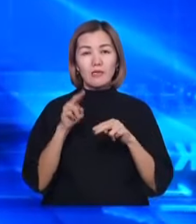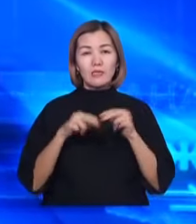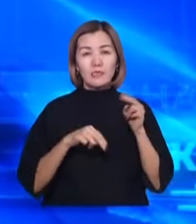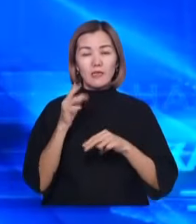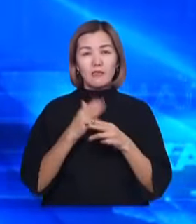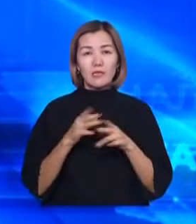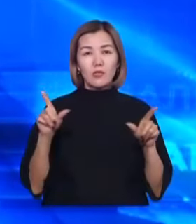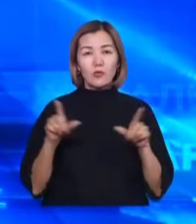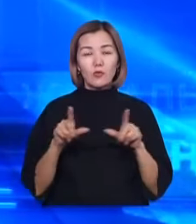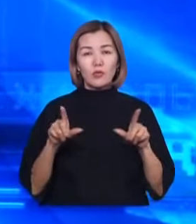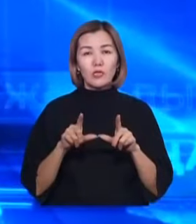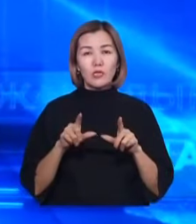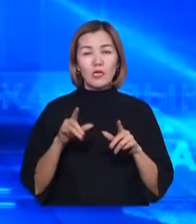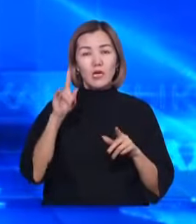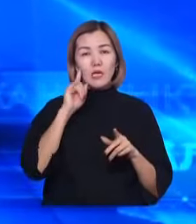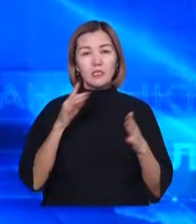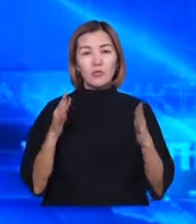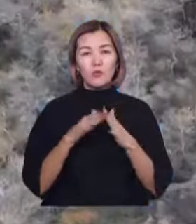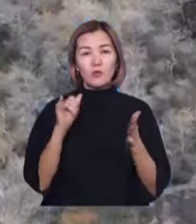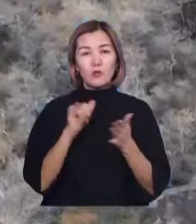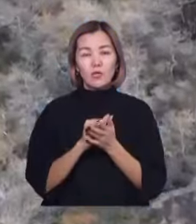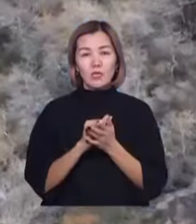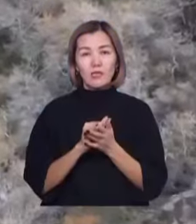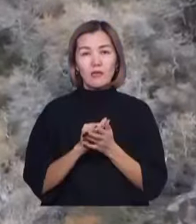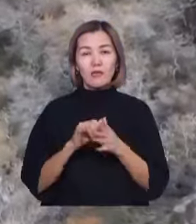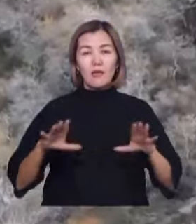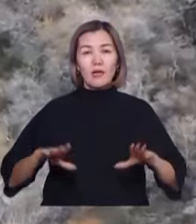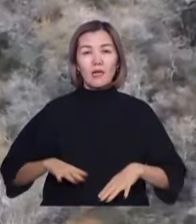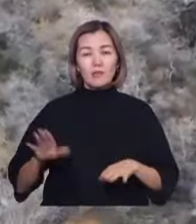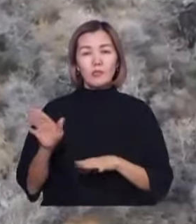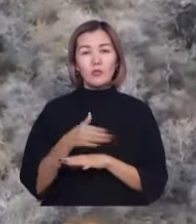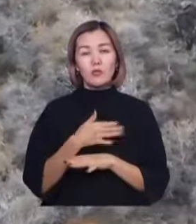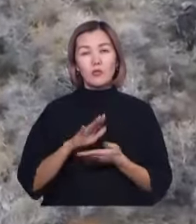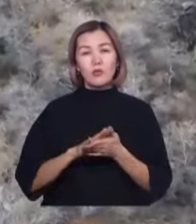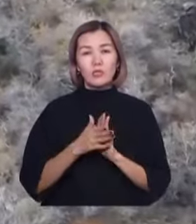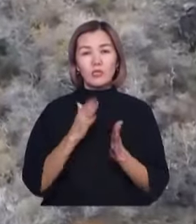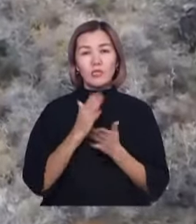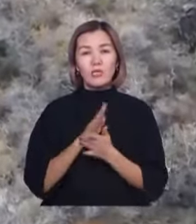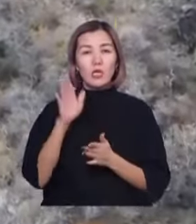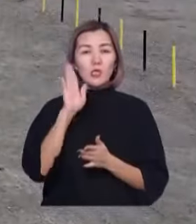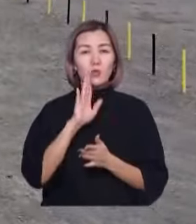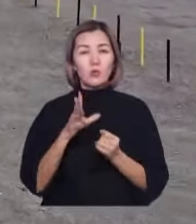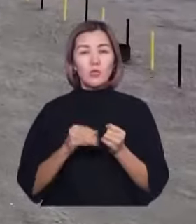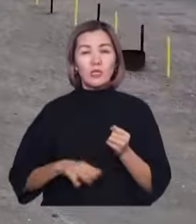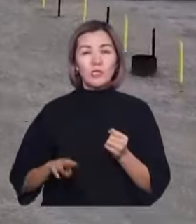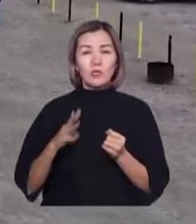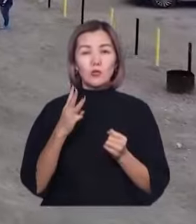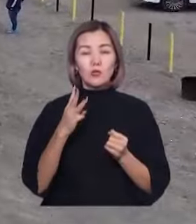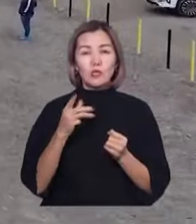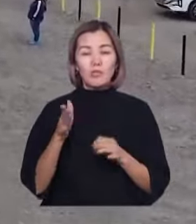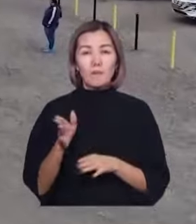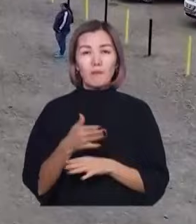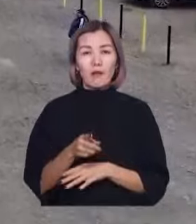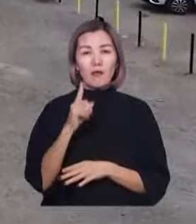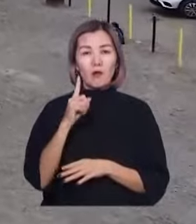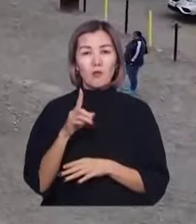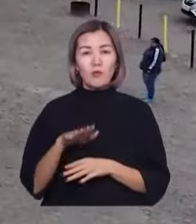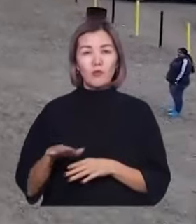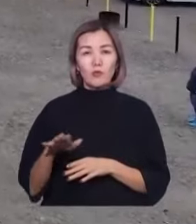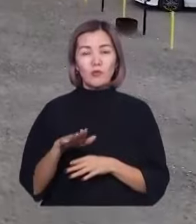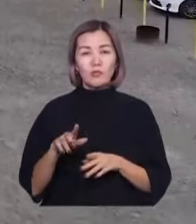салынып, киіз үйлер тігіледі және атпен серуендеуге жағдай жасалмақ. Оған қоса су жағасындағы 3 гектар жерде балық аулауға арналған туристік